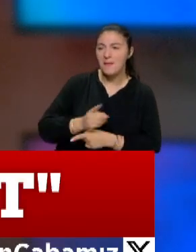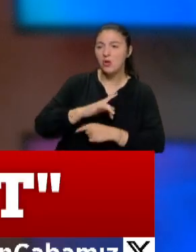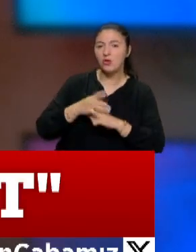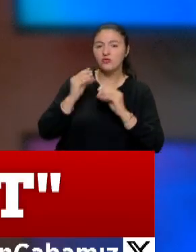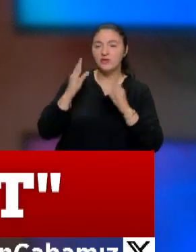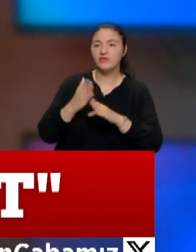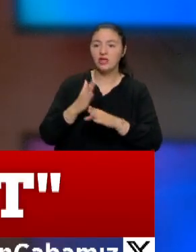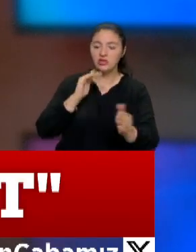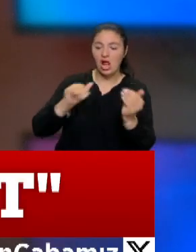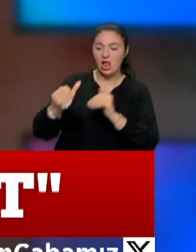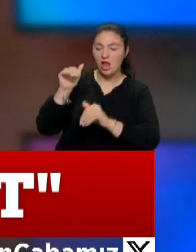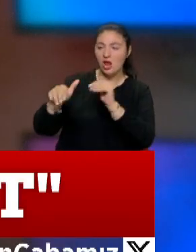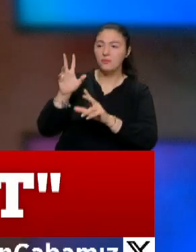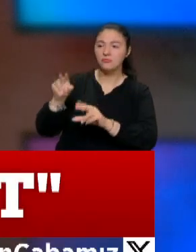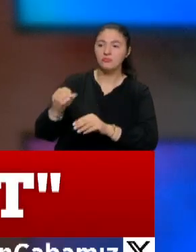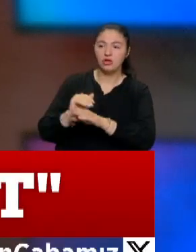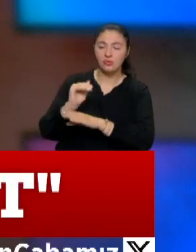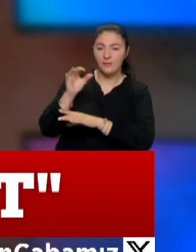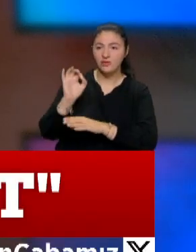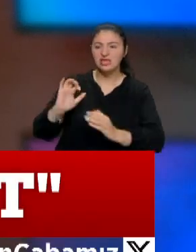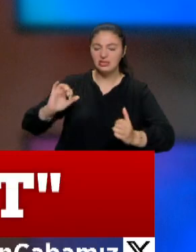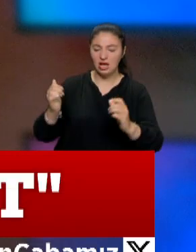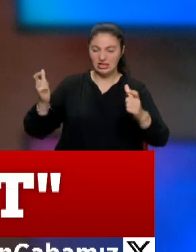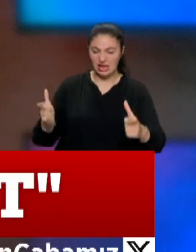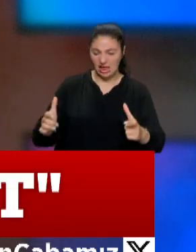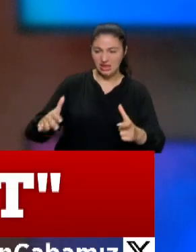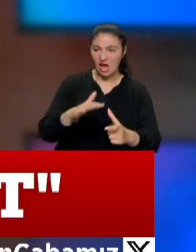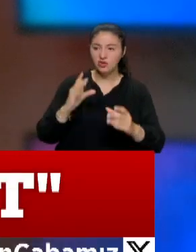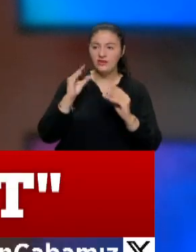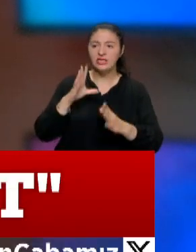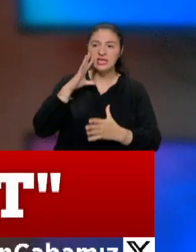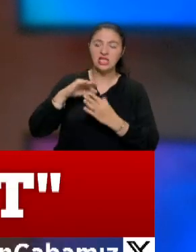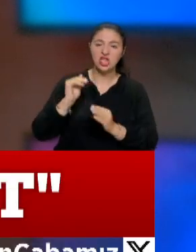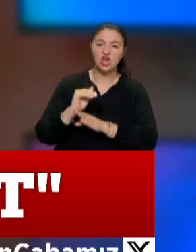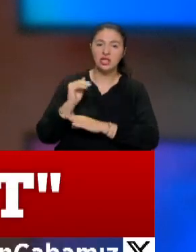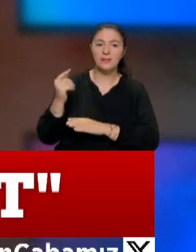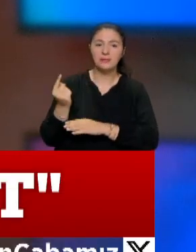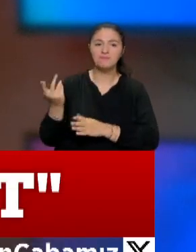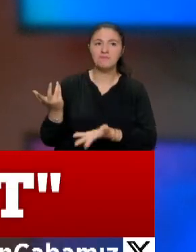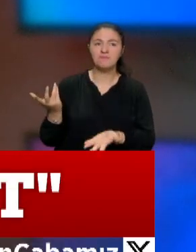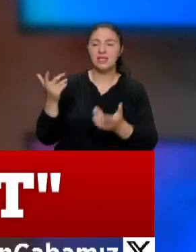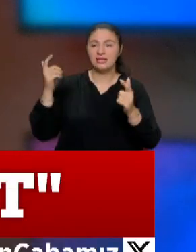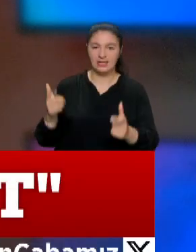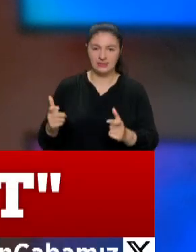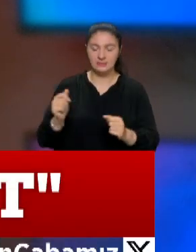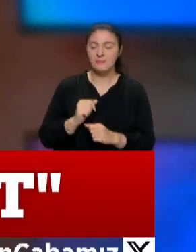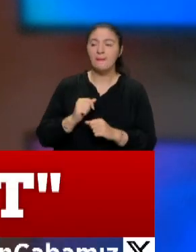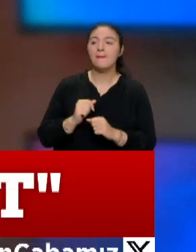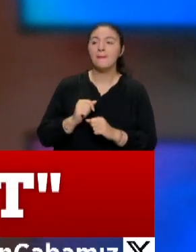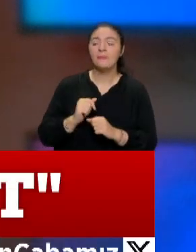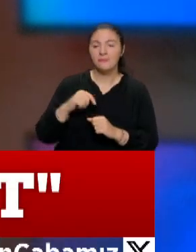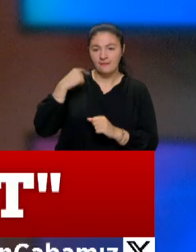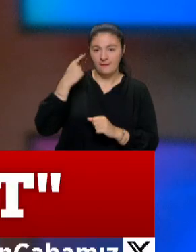birçok vatandaşın gelip yerleştiği ve dar bir alanda birçok insanın yaşadığı bir kent yani